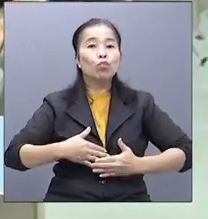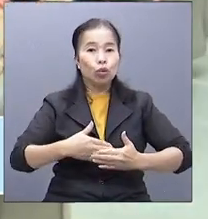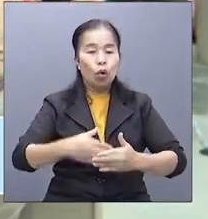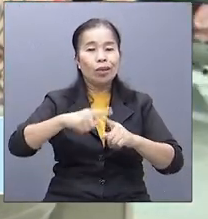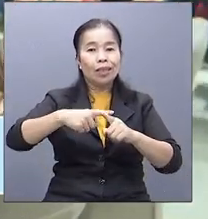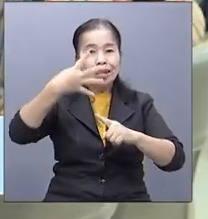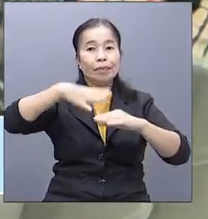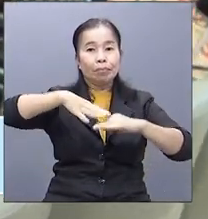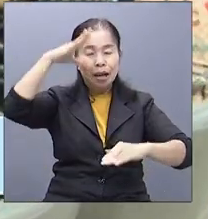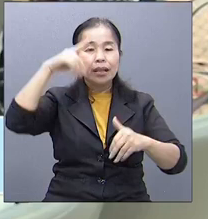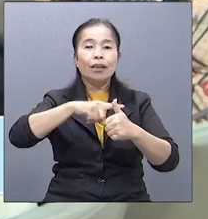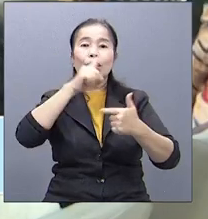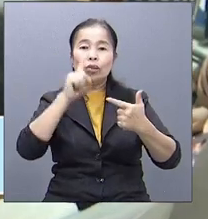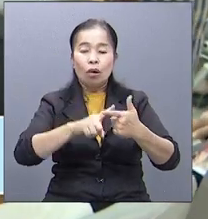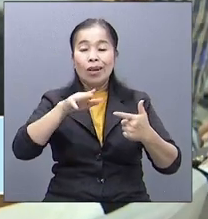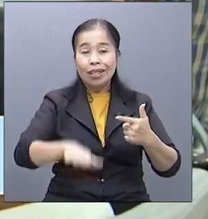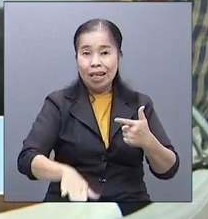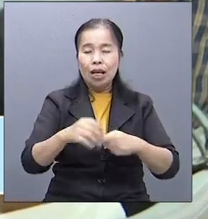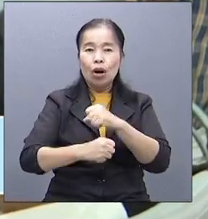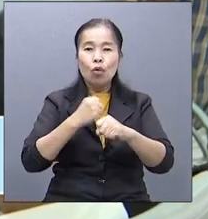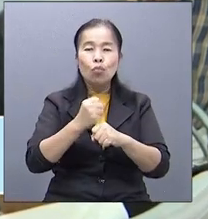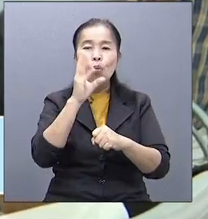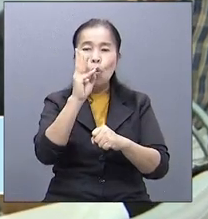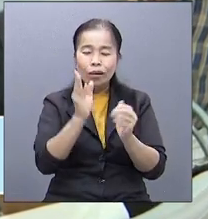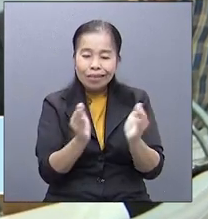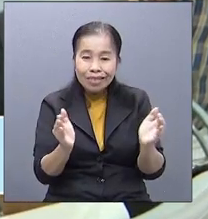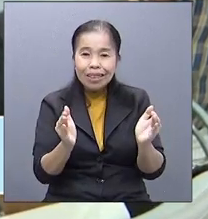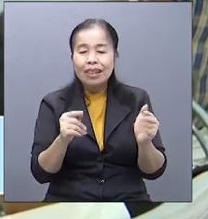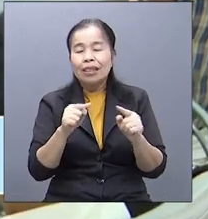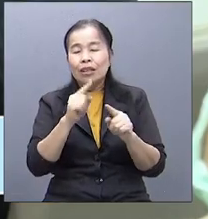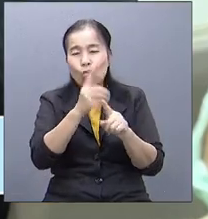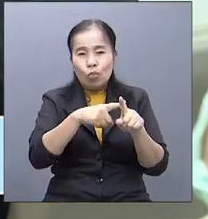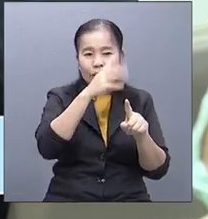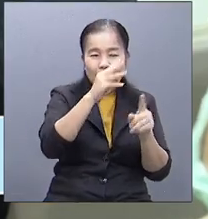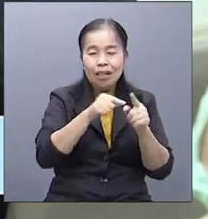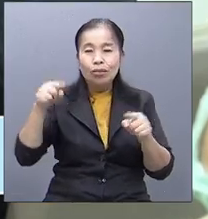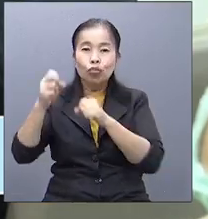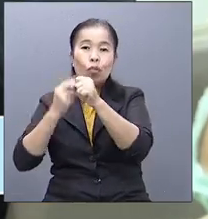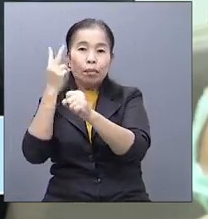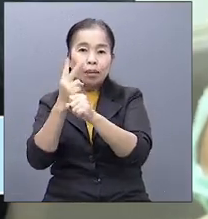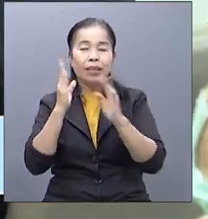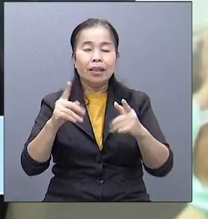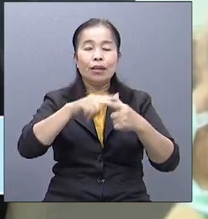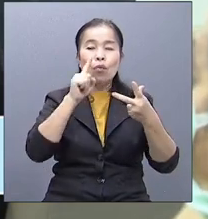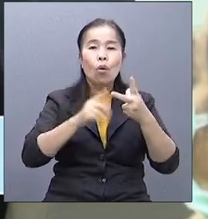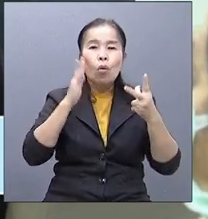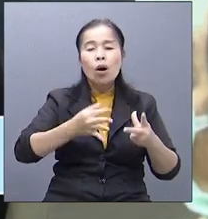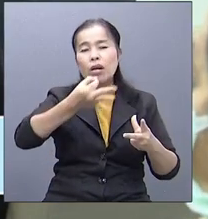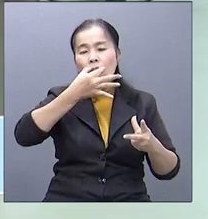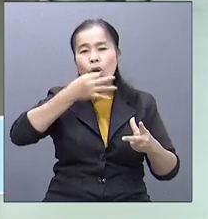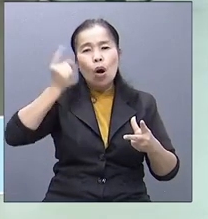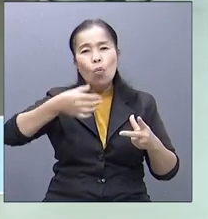ขึ้นไป 2ครับเด็กอายุ 6เดือนถึง 2ปี 3ผู้ป่วยที่มีโรคเรื้อรัง 4บุคคลที่มีอายุ